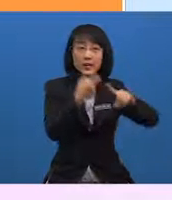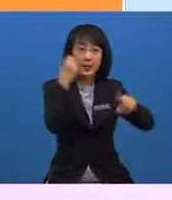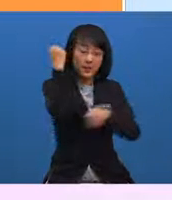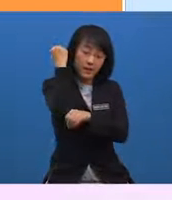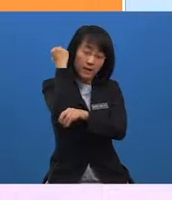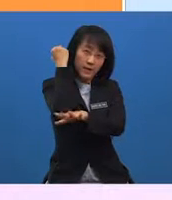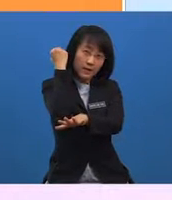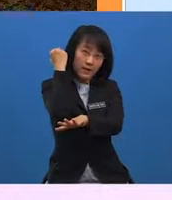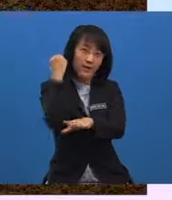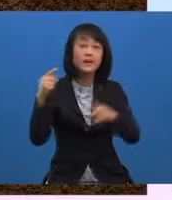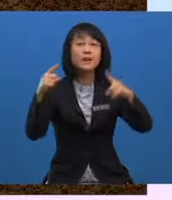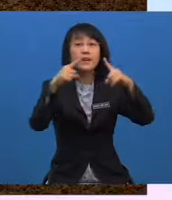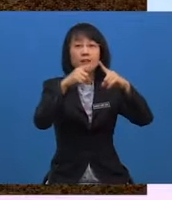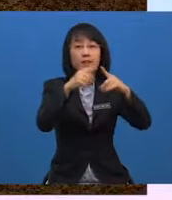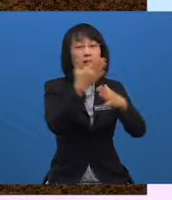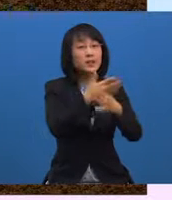ke bahagian daun.